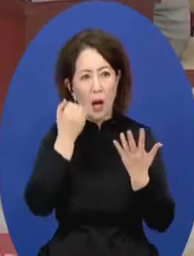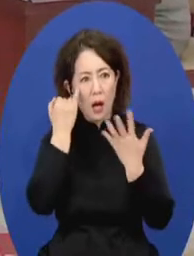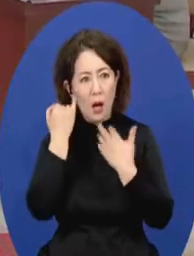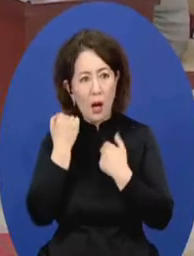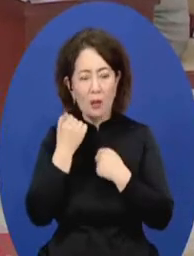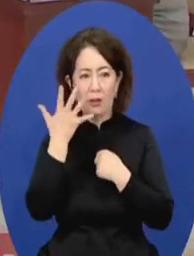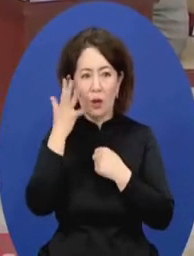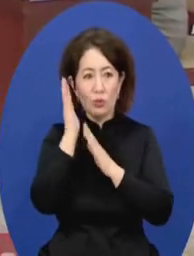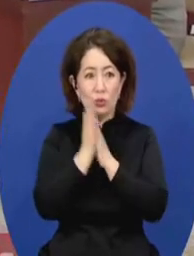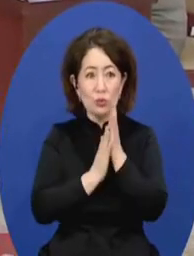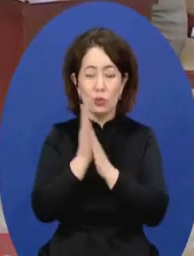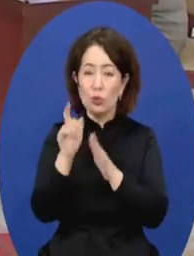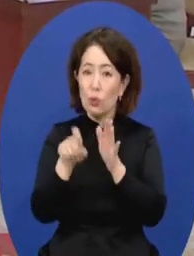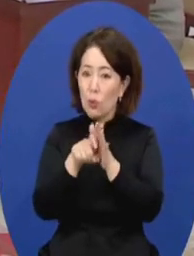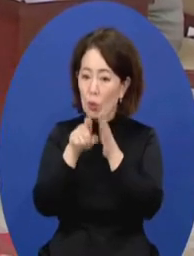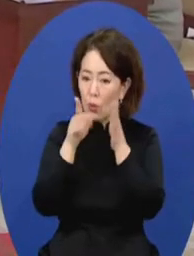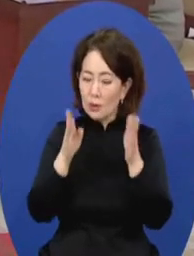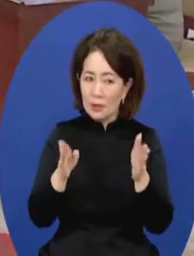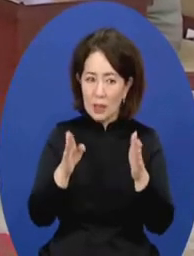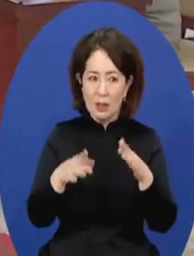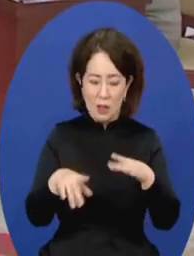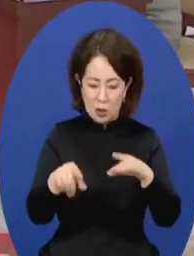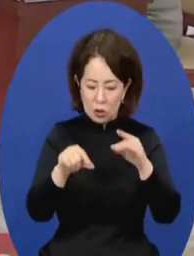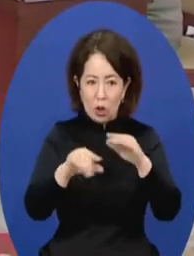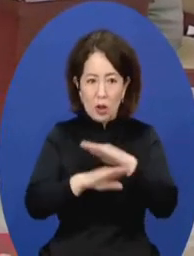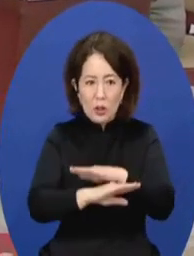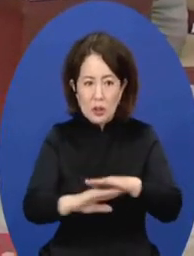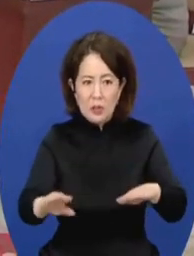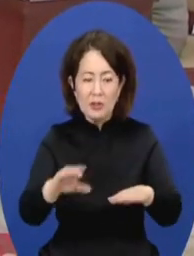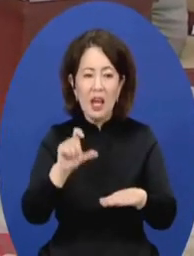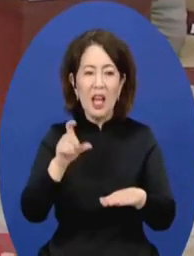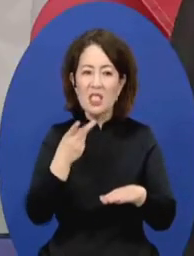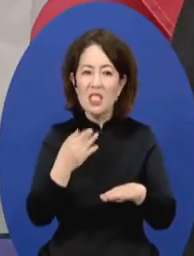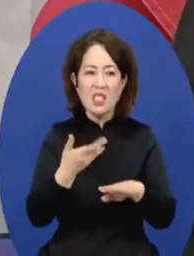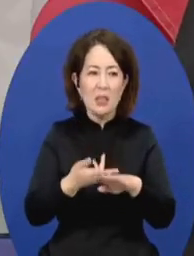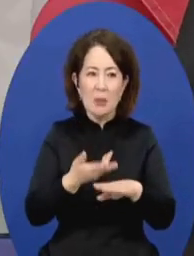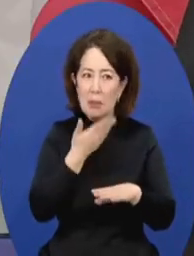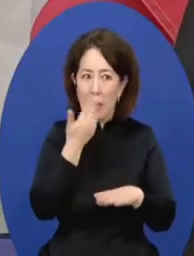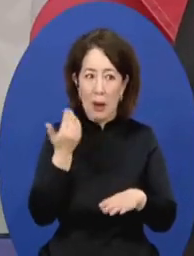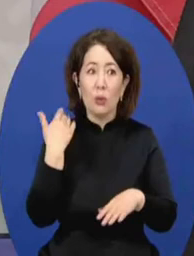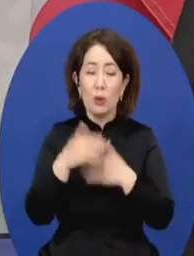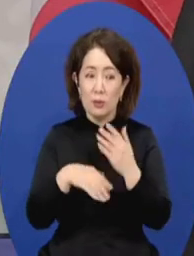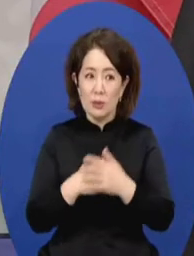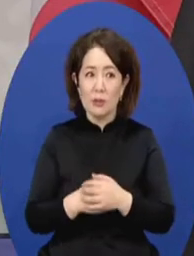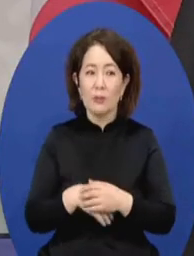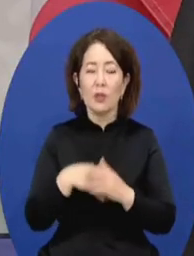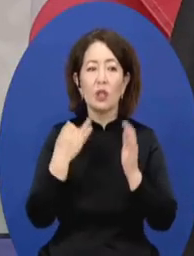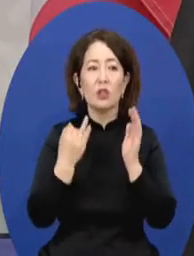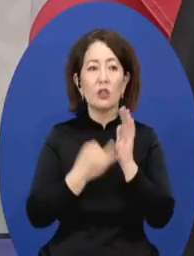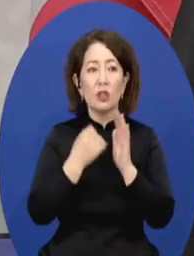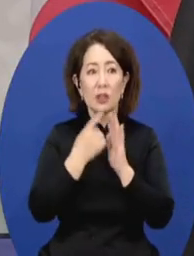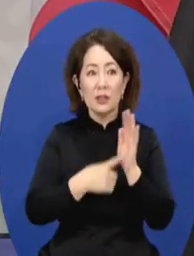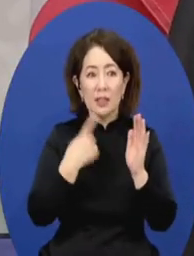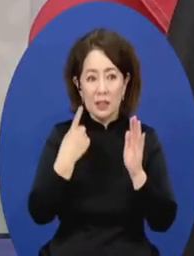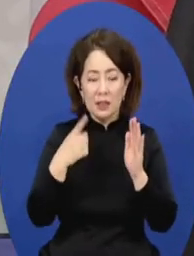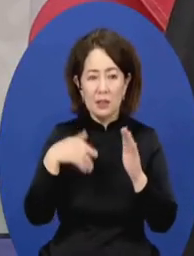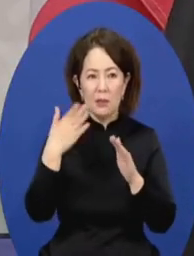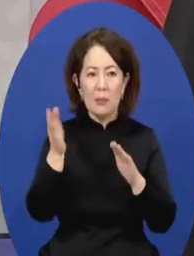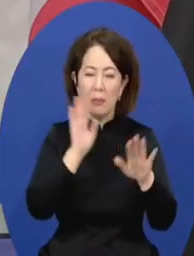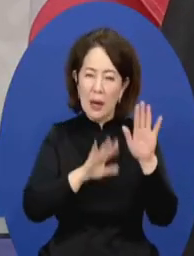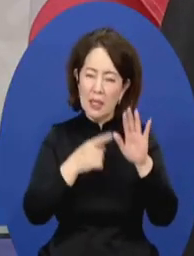өдөр 5 шөнийн хувьд бол доороо дивсэх хэсгийч байхгүйгаар л бараг явлаа шүү дээ. 7-р сарын 1-ээс байдал маш